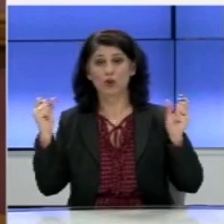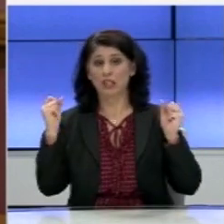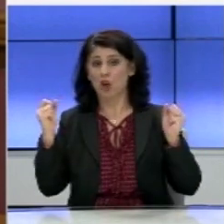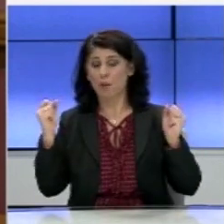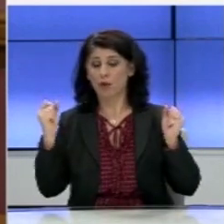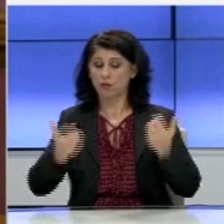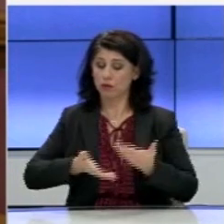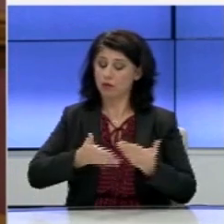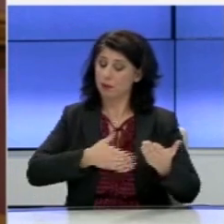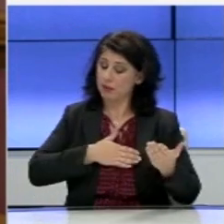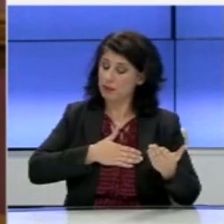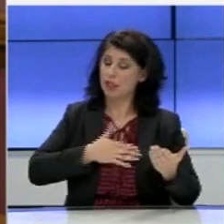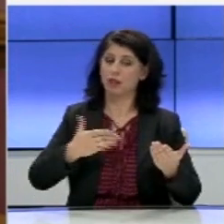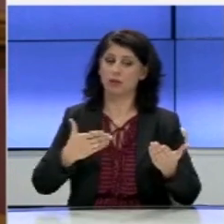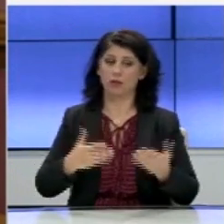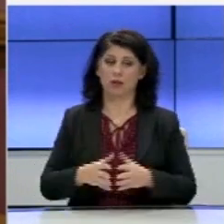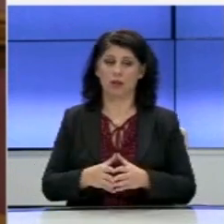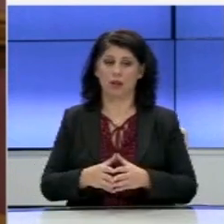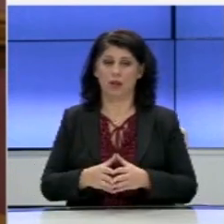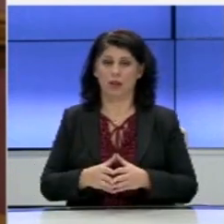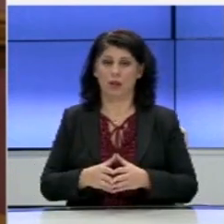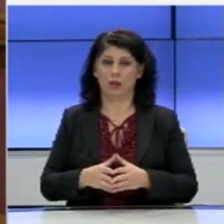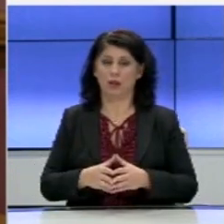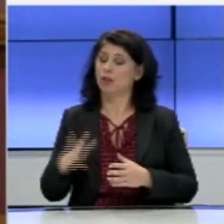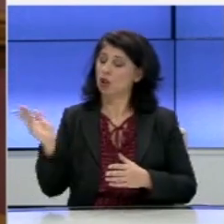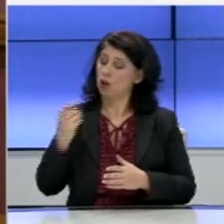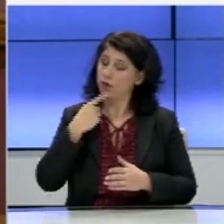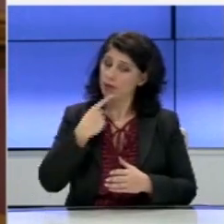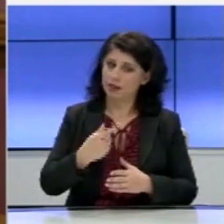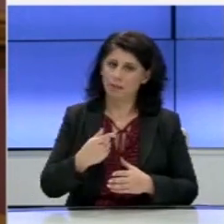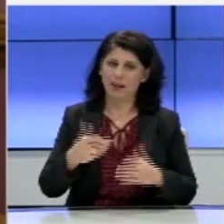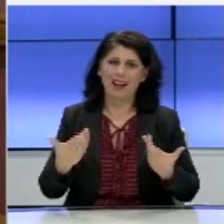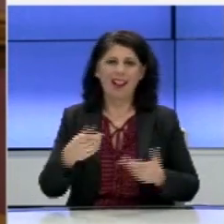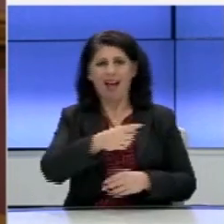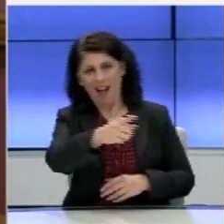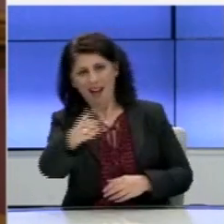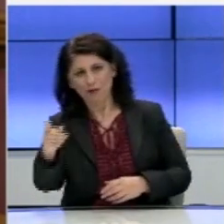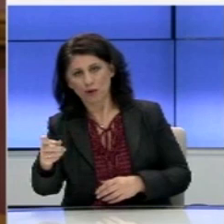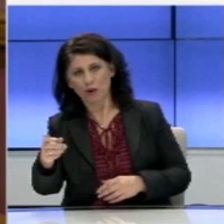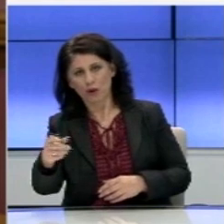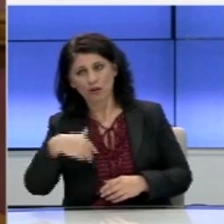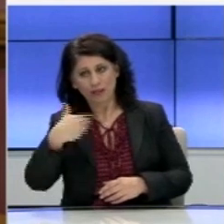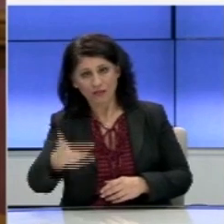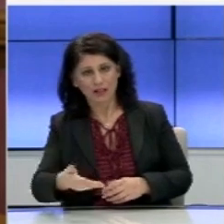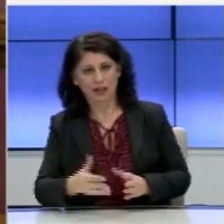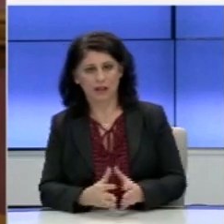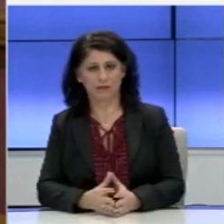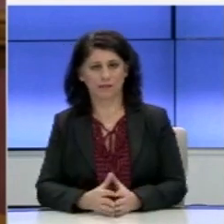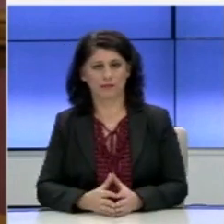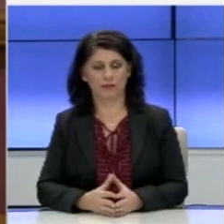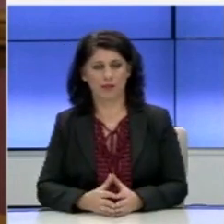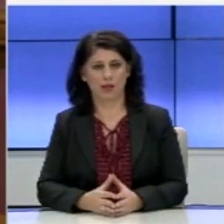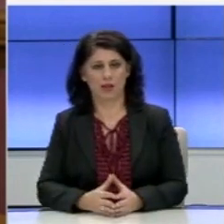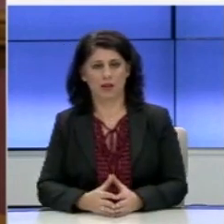υγειονομικούς που συμβάλλουν με την ψυχή τους, με όλα πολλά κοσμητικά επίπεδα μπορεί να προσθέσει. Όμως αυτούς τους υγειονομικούς όταν βγήκαν